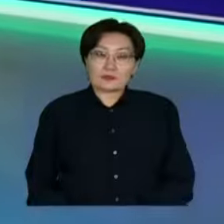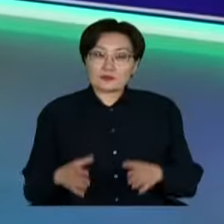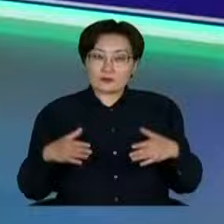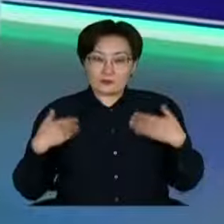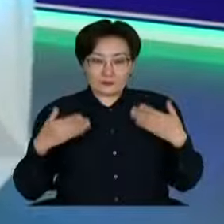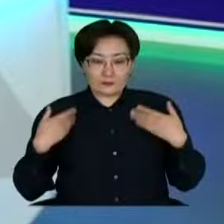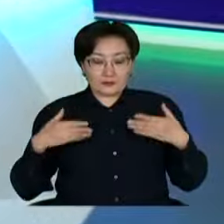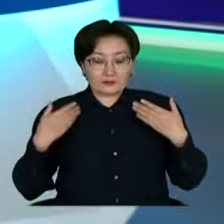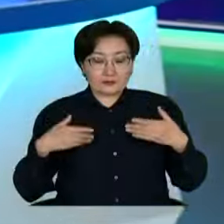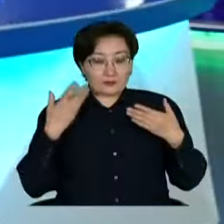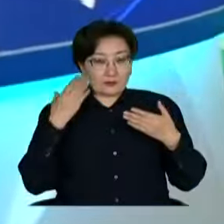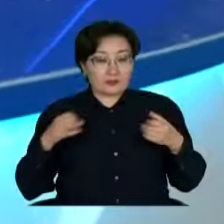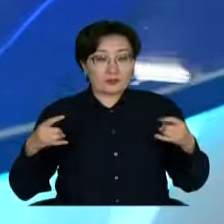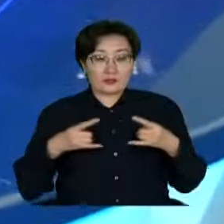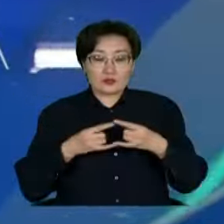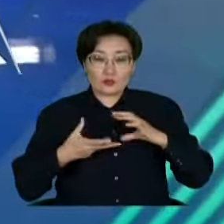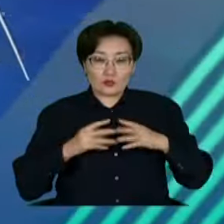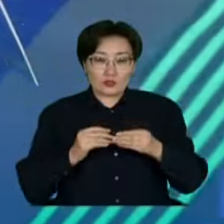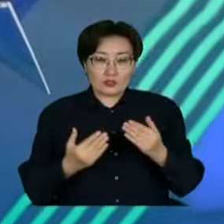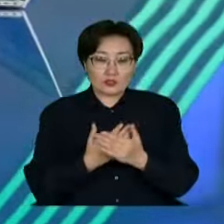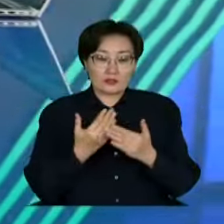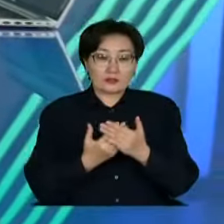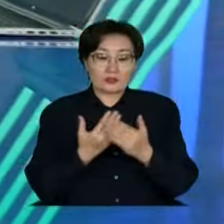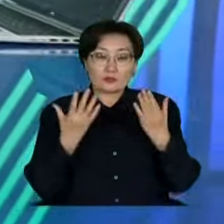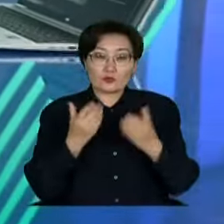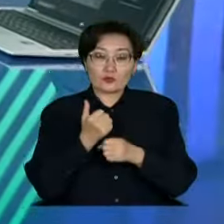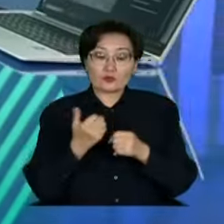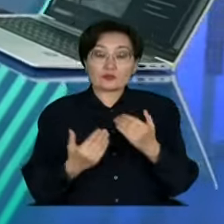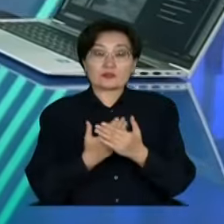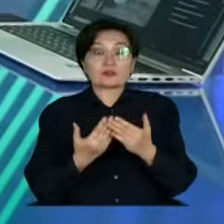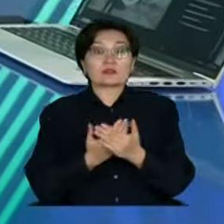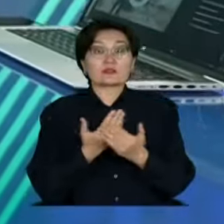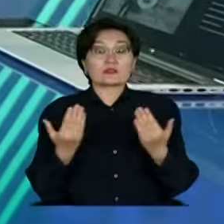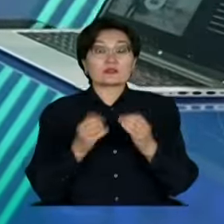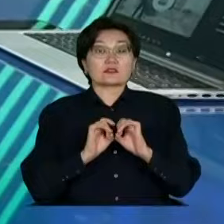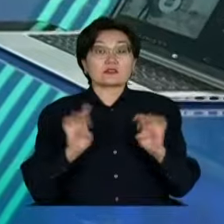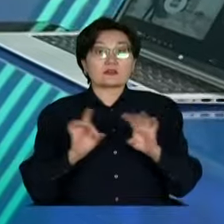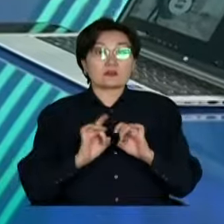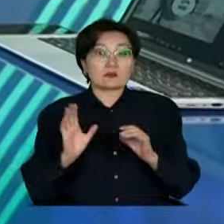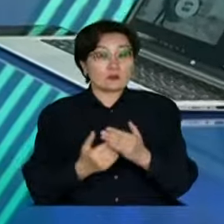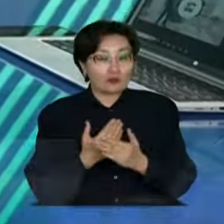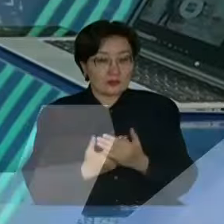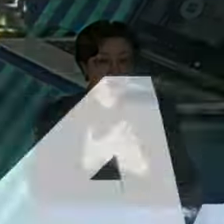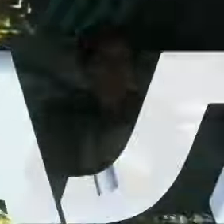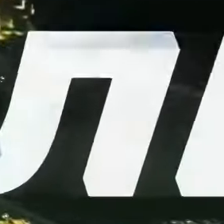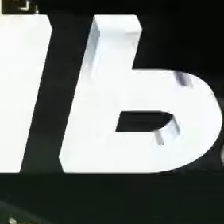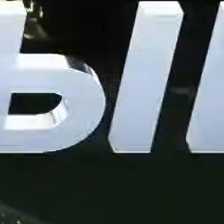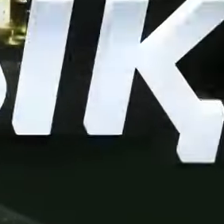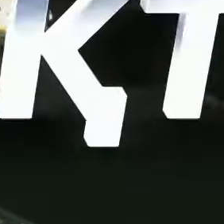Ассаламу алейкум, көрермен, тікелей эфирде қорытынды жаңалықтар. Студияда Үмбетәлі Меймеш, сурда аудармада Бұлбұл Қалнұрқызы, қазір көретіндеріңіз.